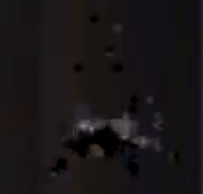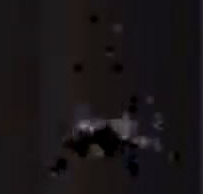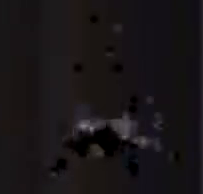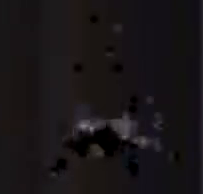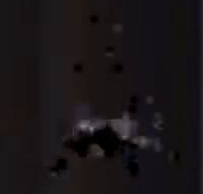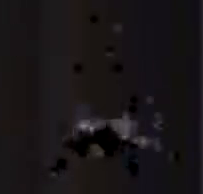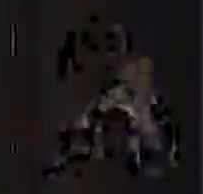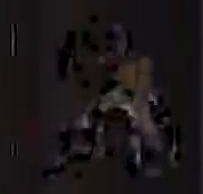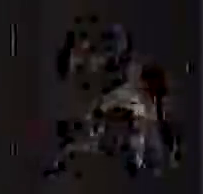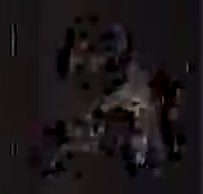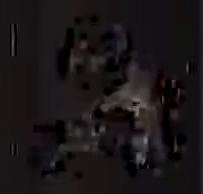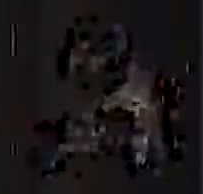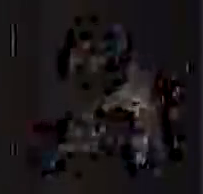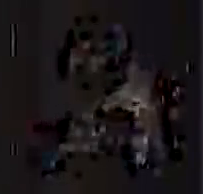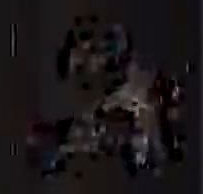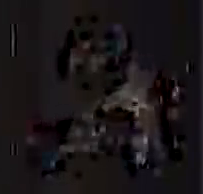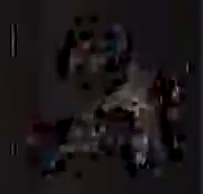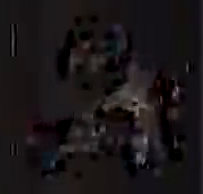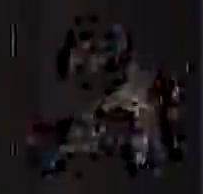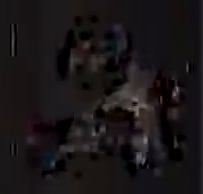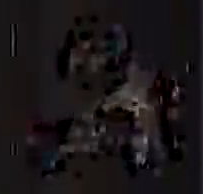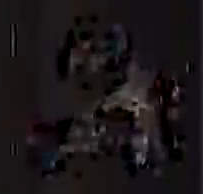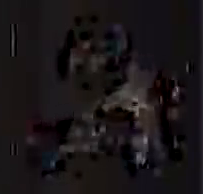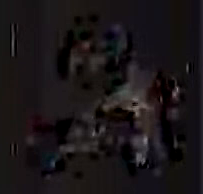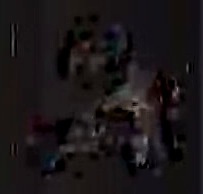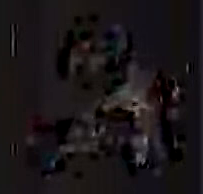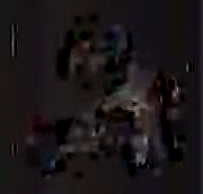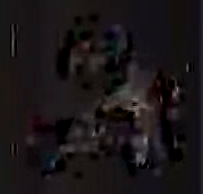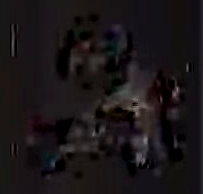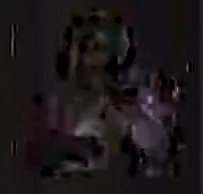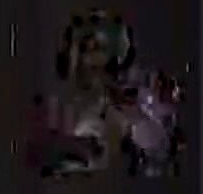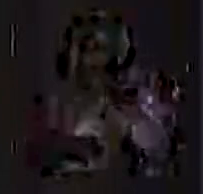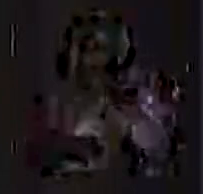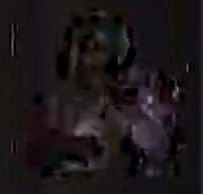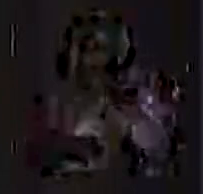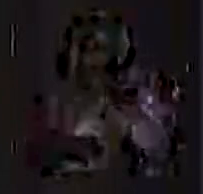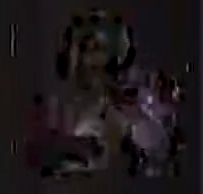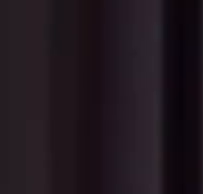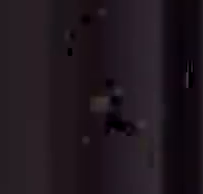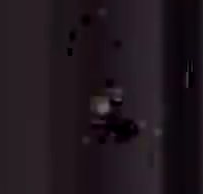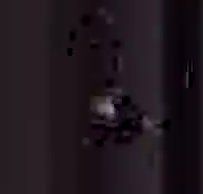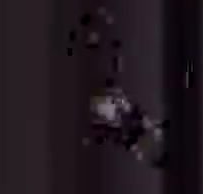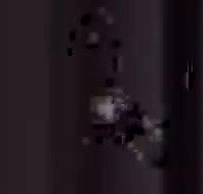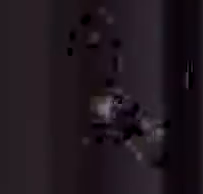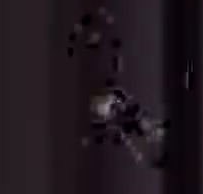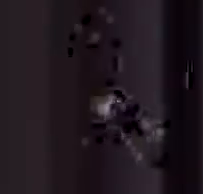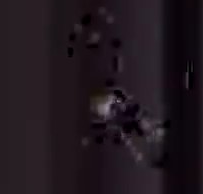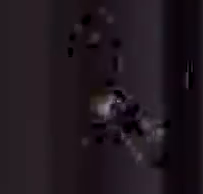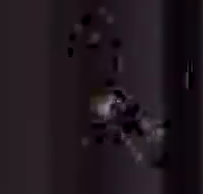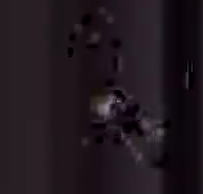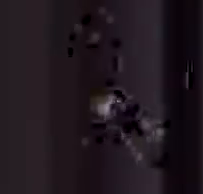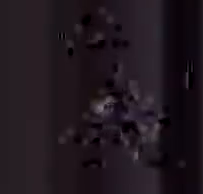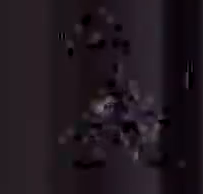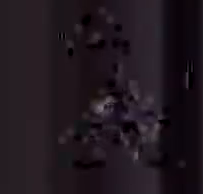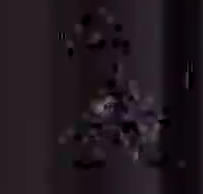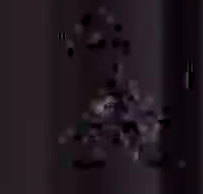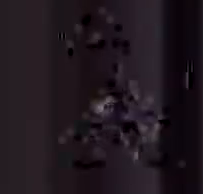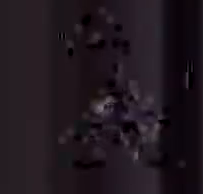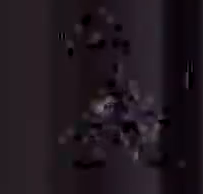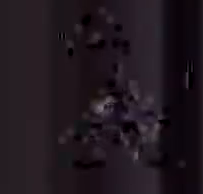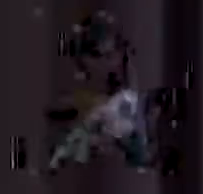නැහැ කල්තබන විවාදයේ එහෙම නැත්නම් යෝජනාව ඉල්ලපු අයගෙන් මං හිතන්නේ හතර පහ දෙනෙකුට වැඩිය හිටියේ